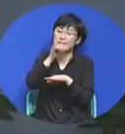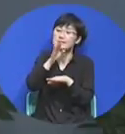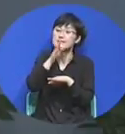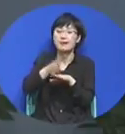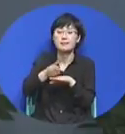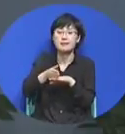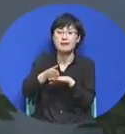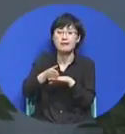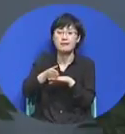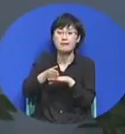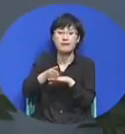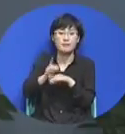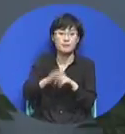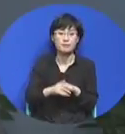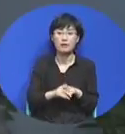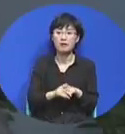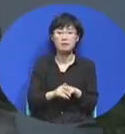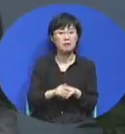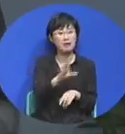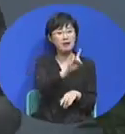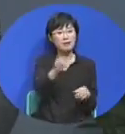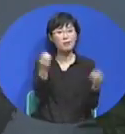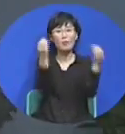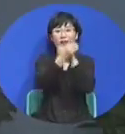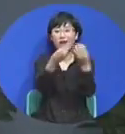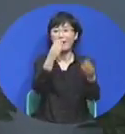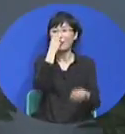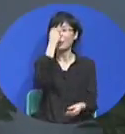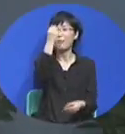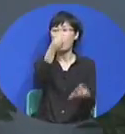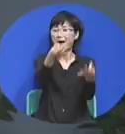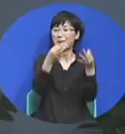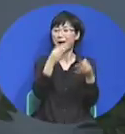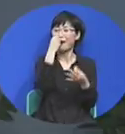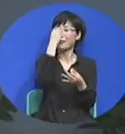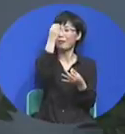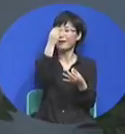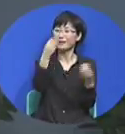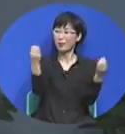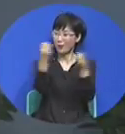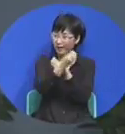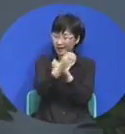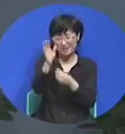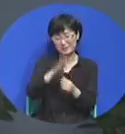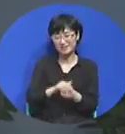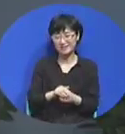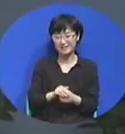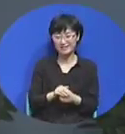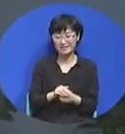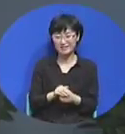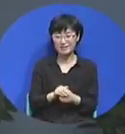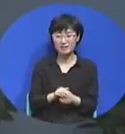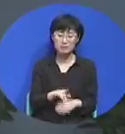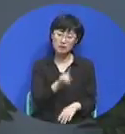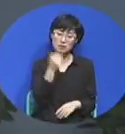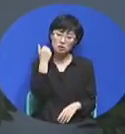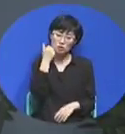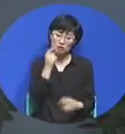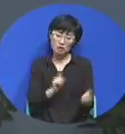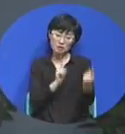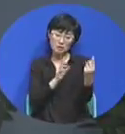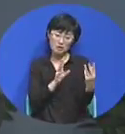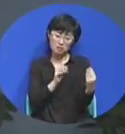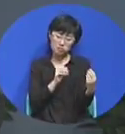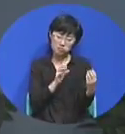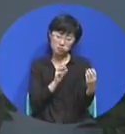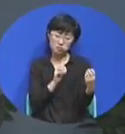I'm very thankful for. 어떨 때는 교만하게 보일 수 있는데, 어떨 때는 이게 많은 분들하고 막 얘기해 보면 전혀 나하고 안 맞아요. 그러나